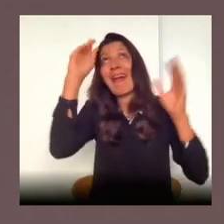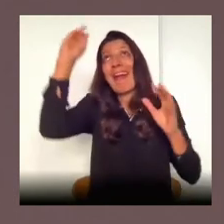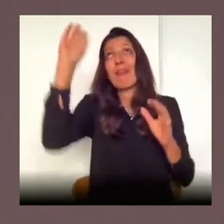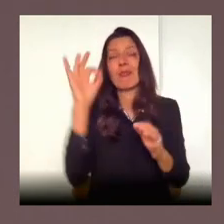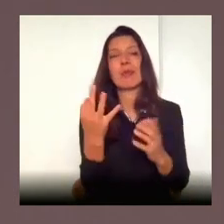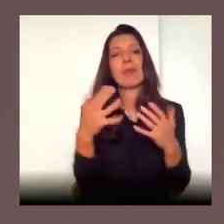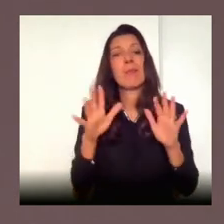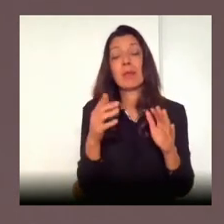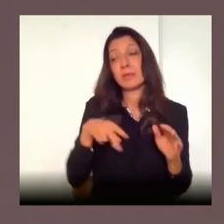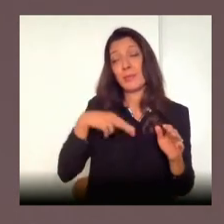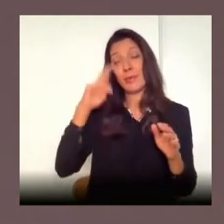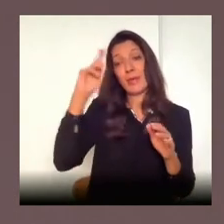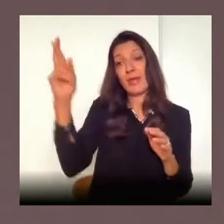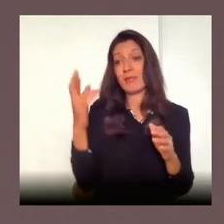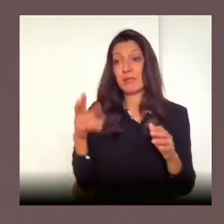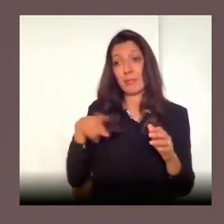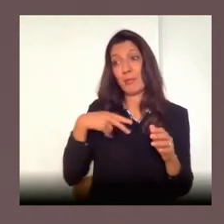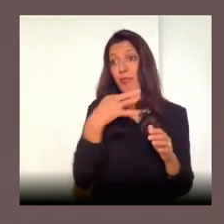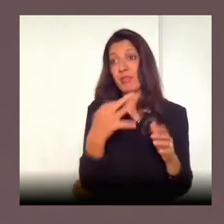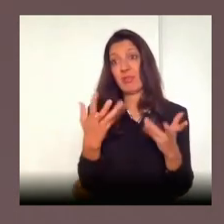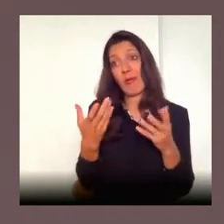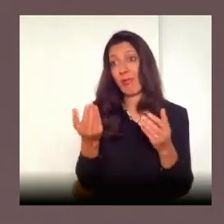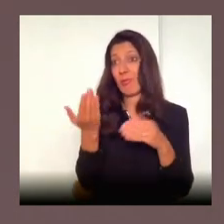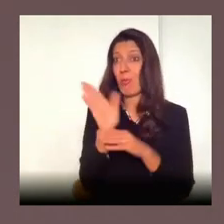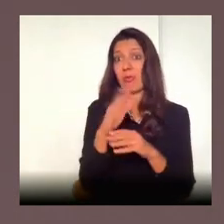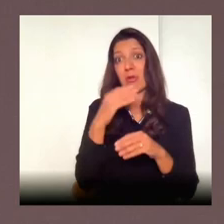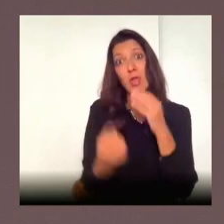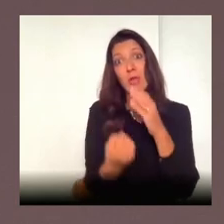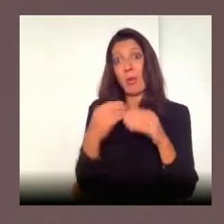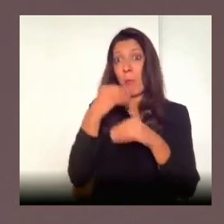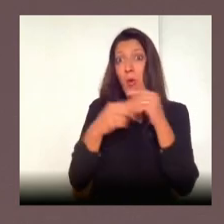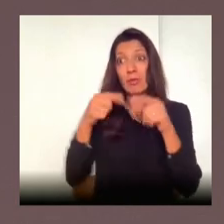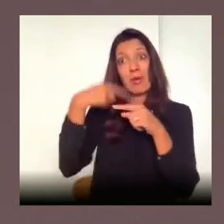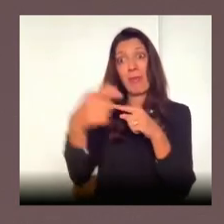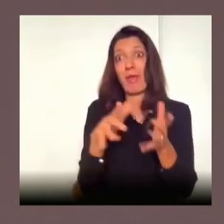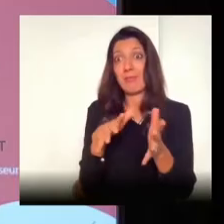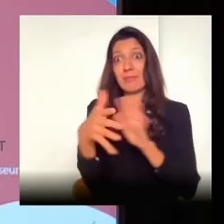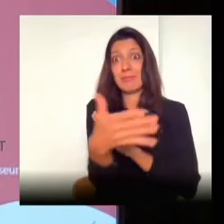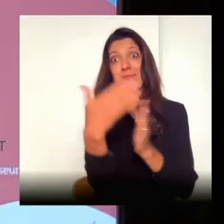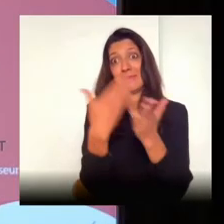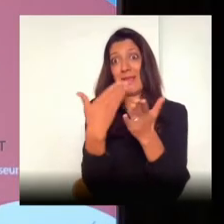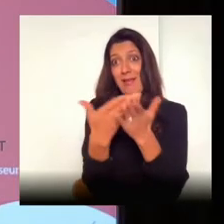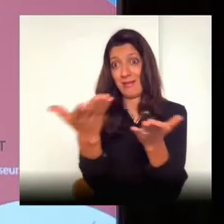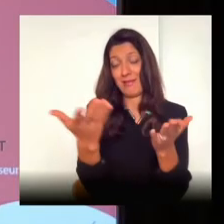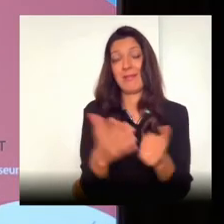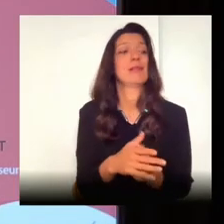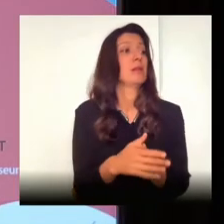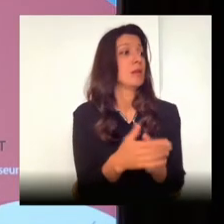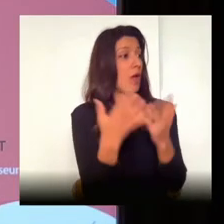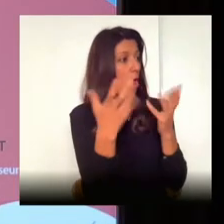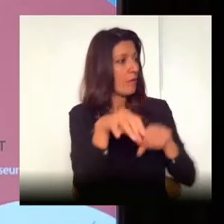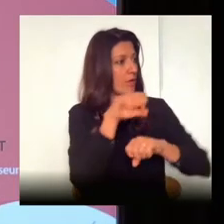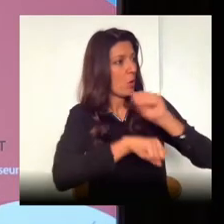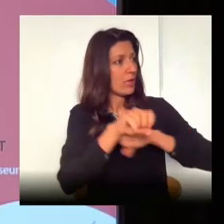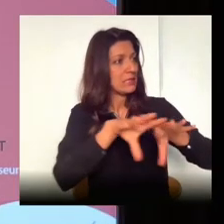le monde que j'ai envie de laisser à mon fils. Vous souhaitiez qu'on fasse plus souvent, qu'on mixe plus souvent les équipes de sport avec